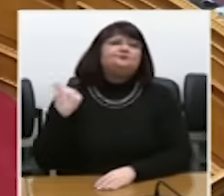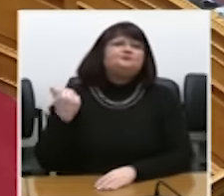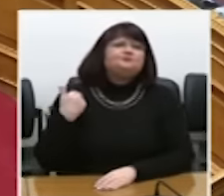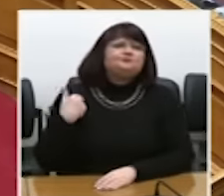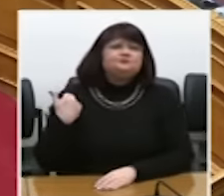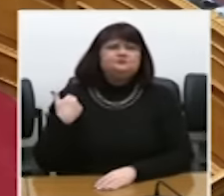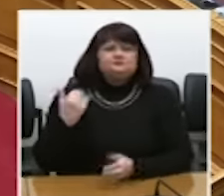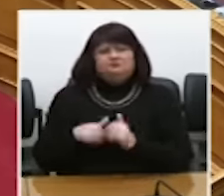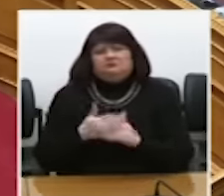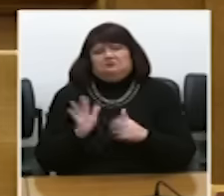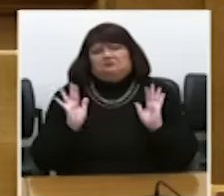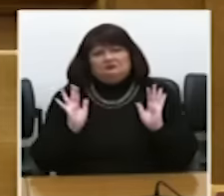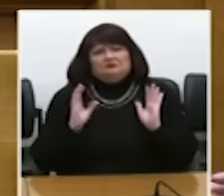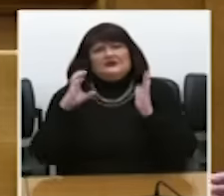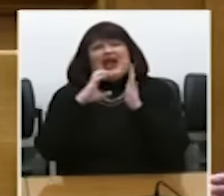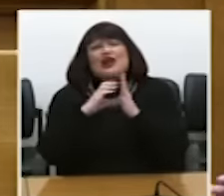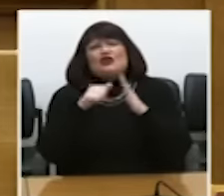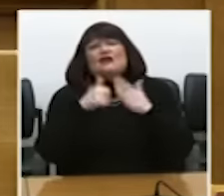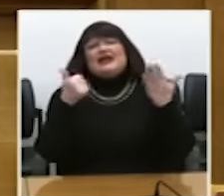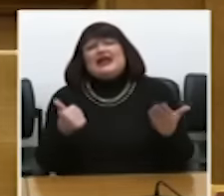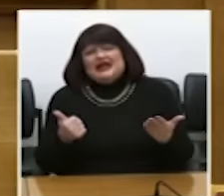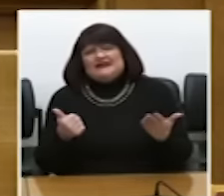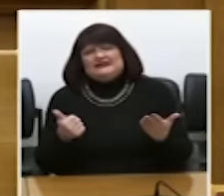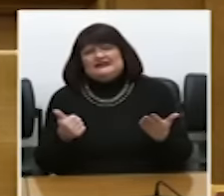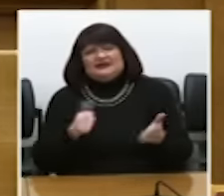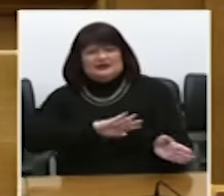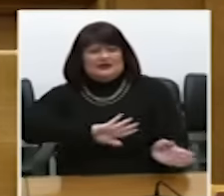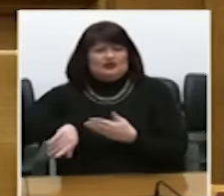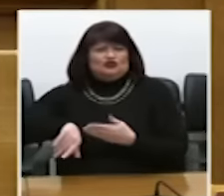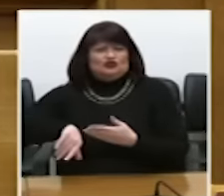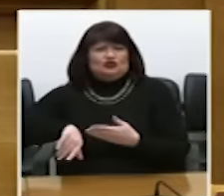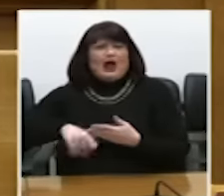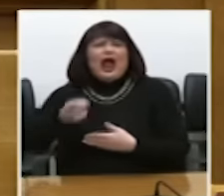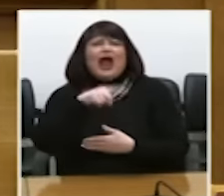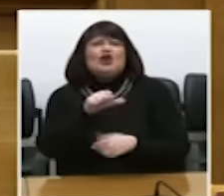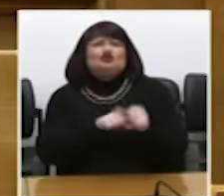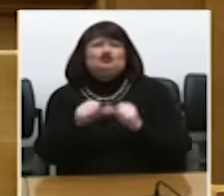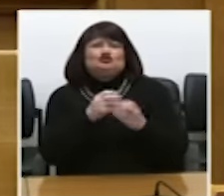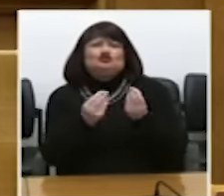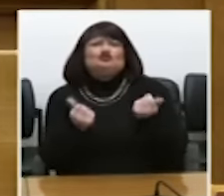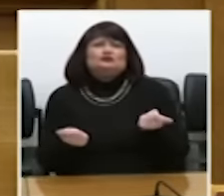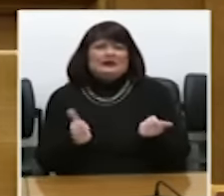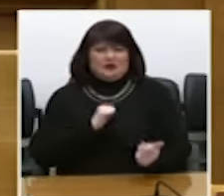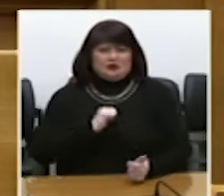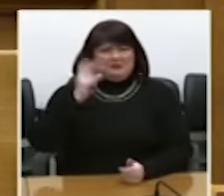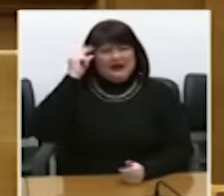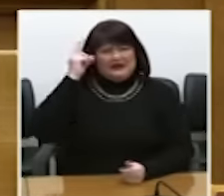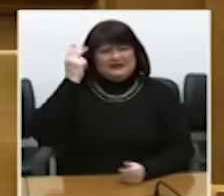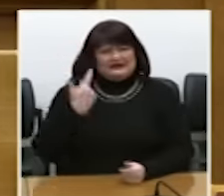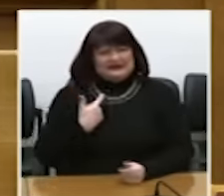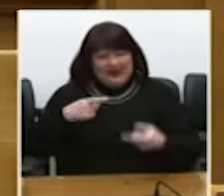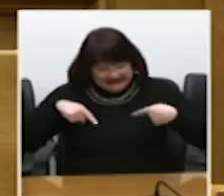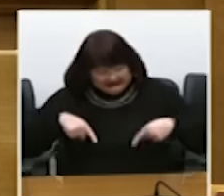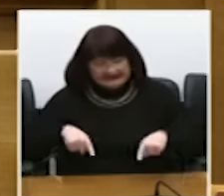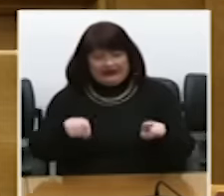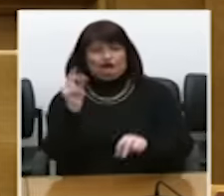καίγεται καρφί για το άρθρο 16 και πάτε να το παρακάμψετε. Στο δημοκρατικό δικαίωμα της ταυτόχρονης διενέργειας της